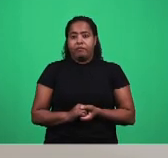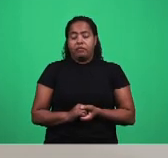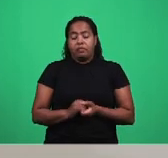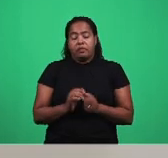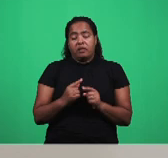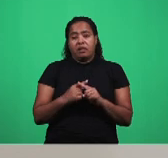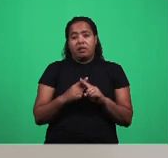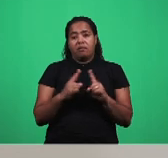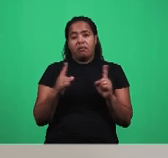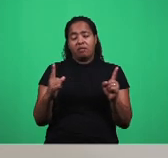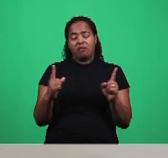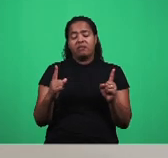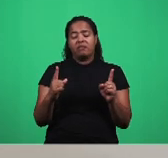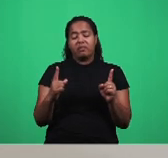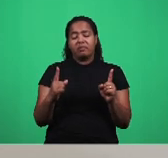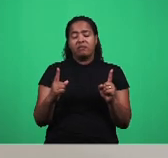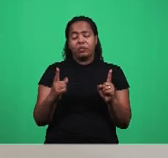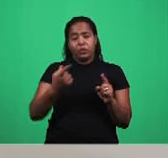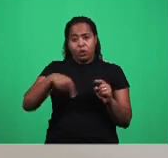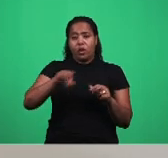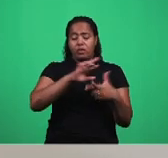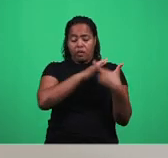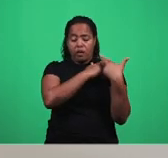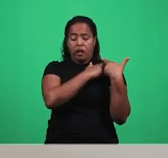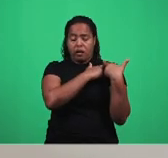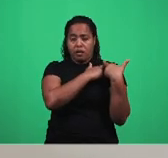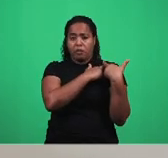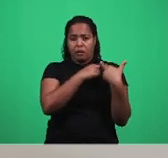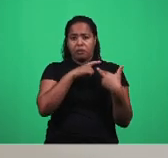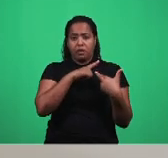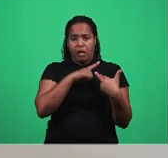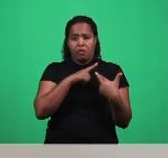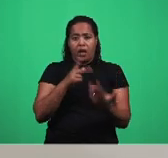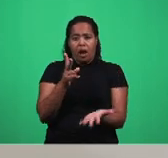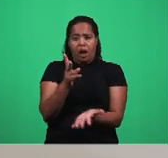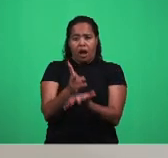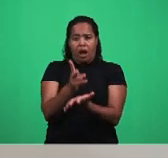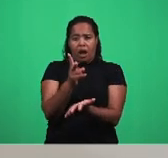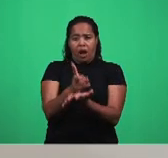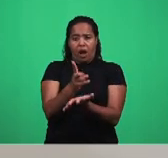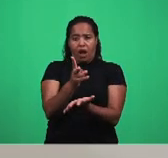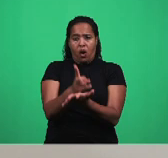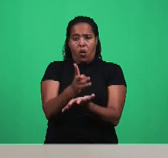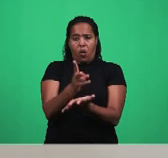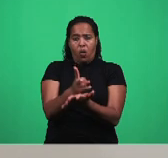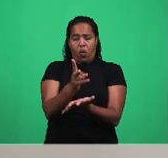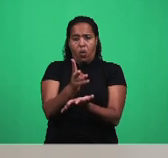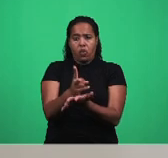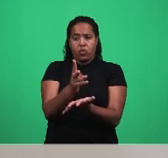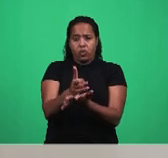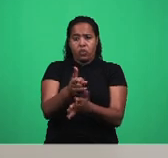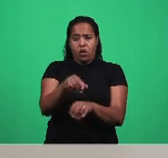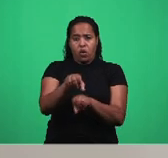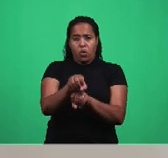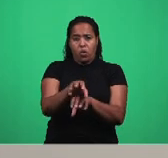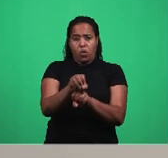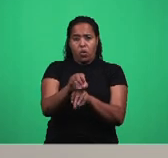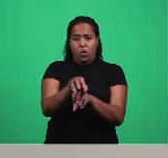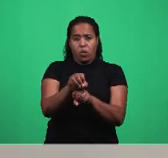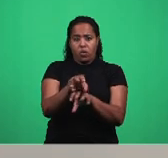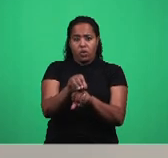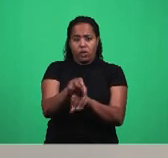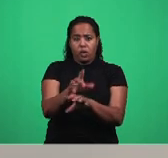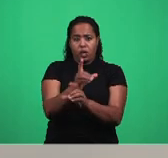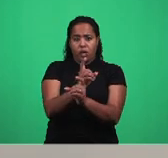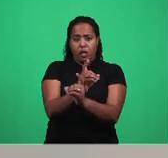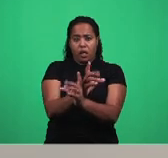la grande responsabilité, c'est de garder l'enseignement, l'œuvre, la doctrine, en préparant le peuple pour son